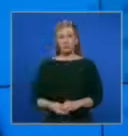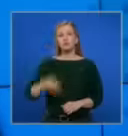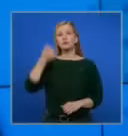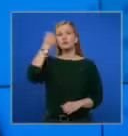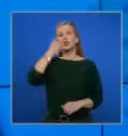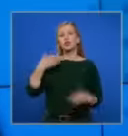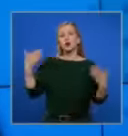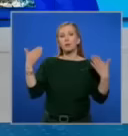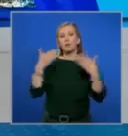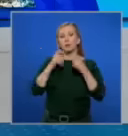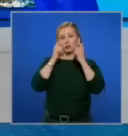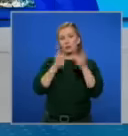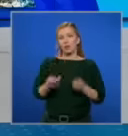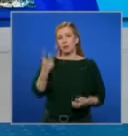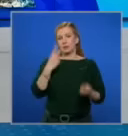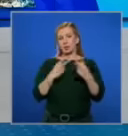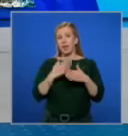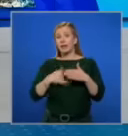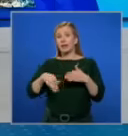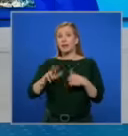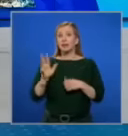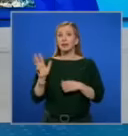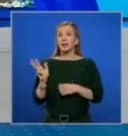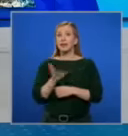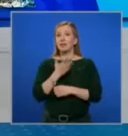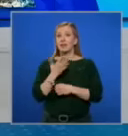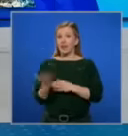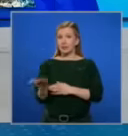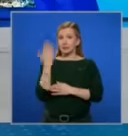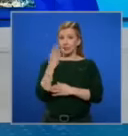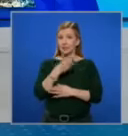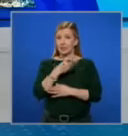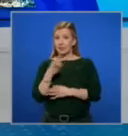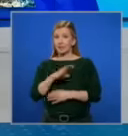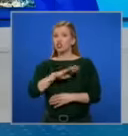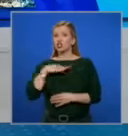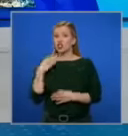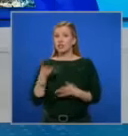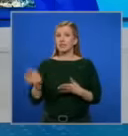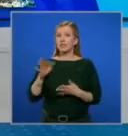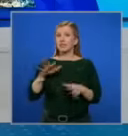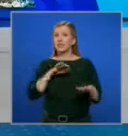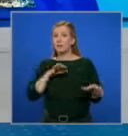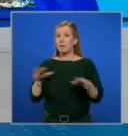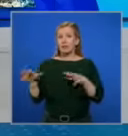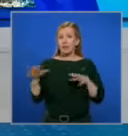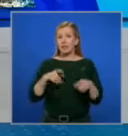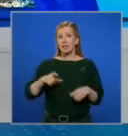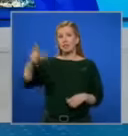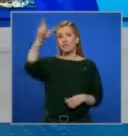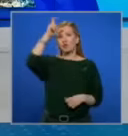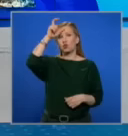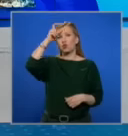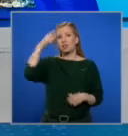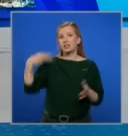Здравейте с новините в 18. Над 19300 са жертвите след земетресенията в Турция и Сирия.